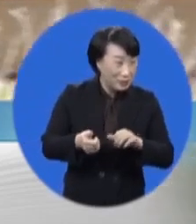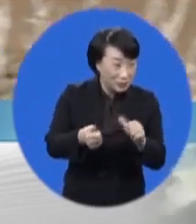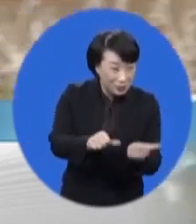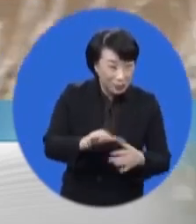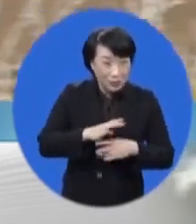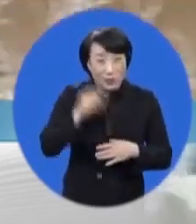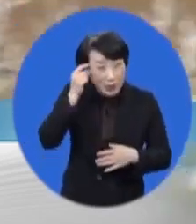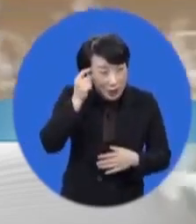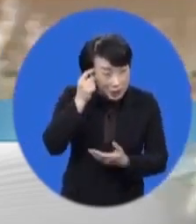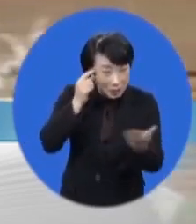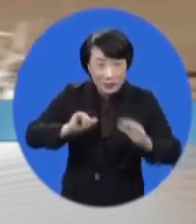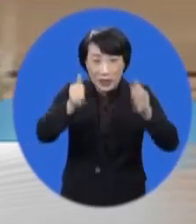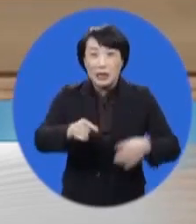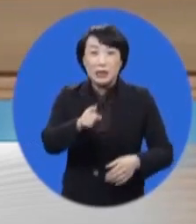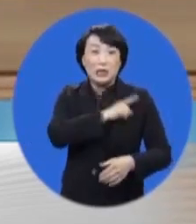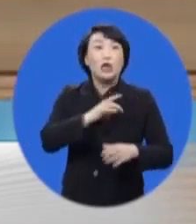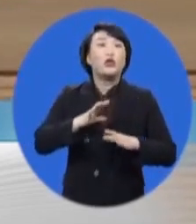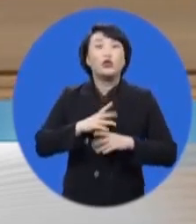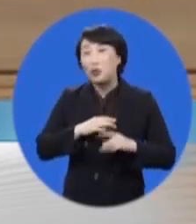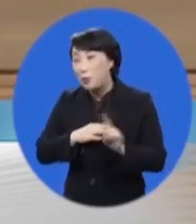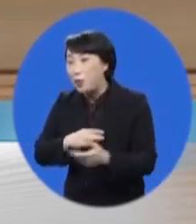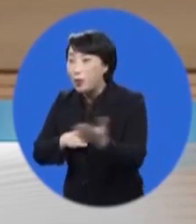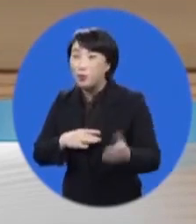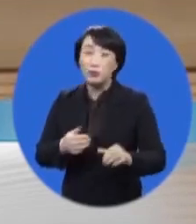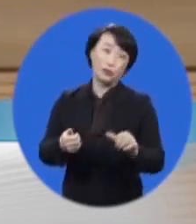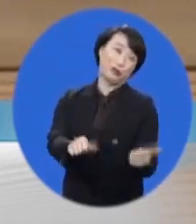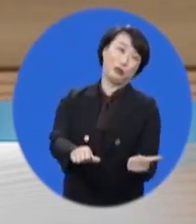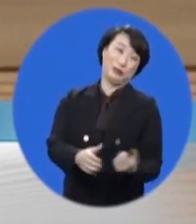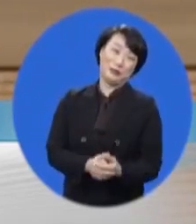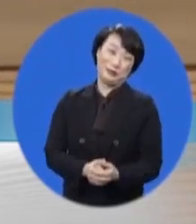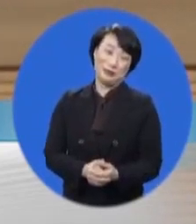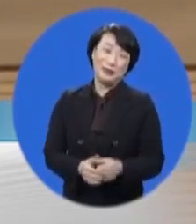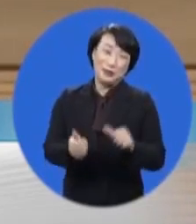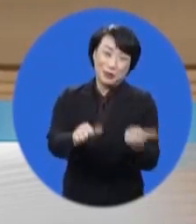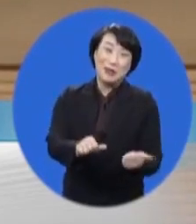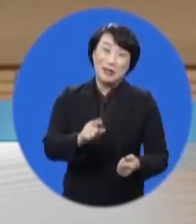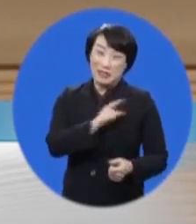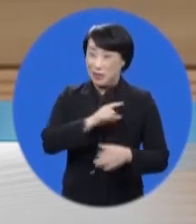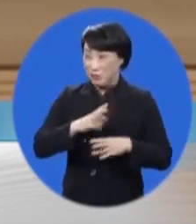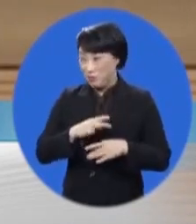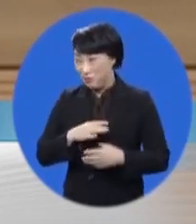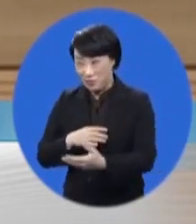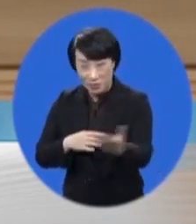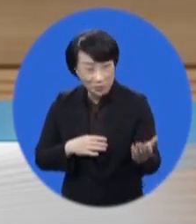세상에서 제일 두려운 것은 죽음이지요. 참 죽음이 두렵지요.